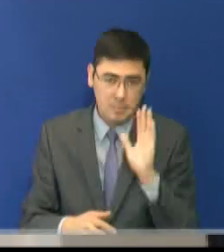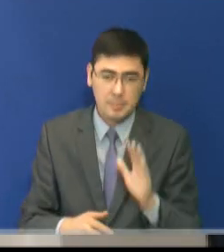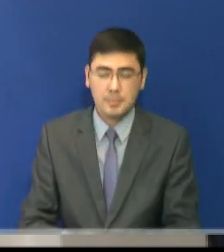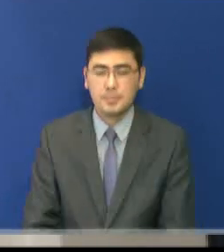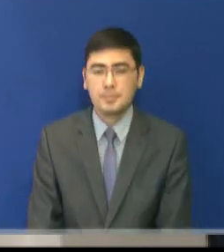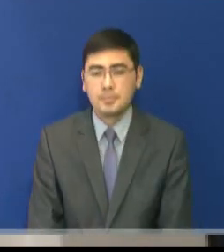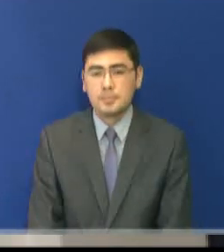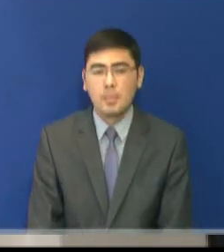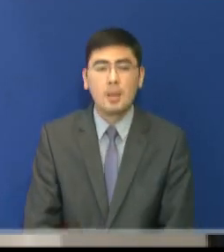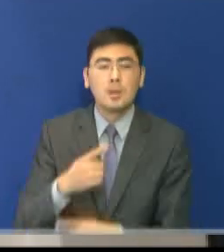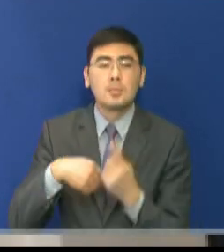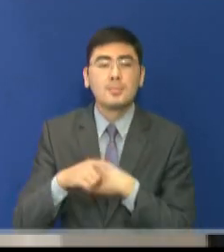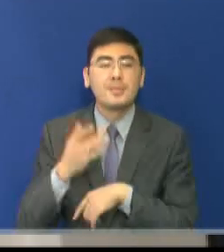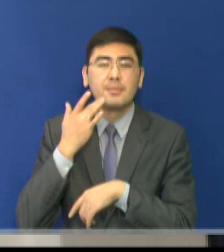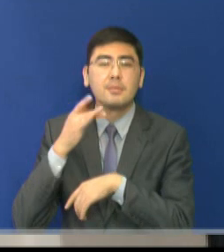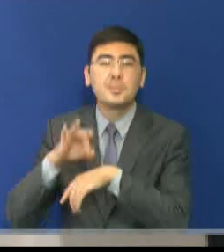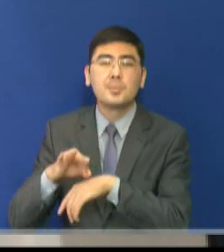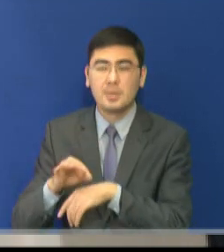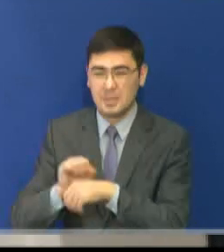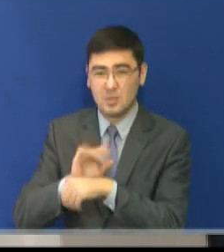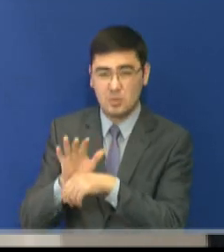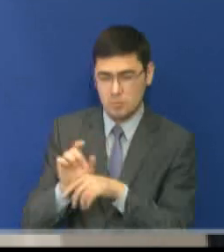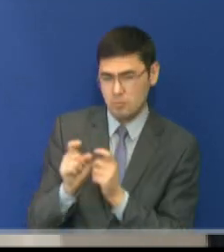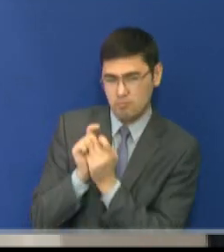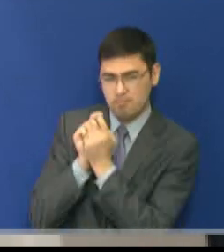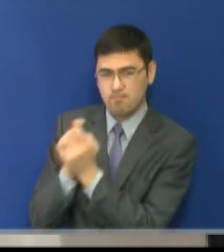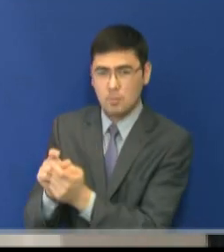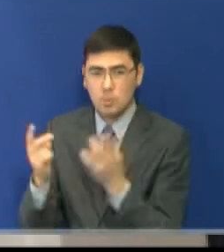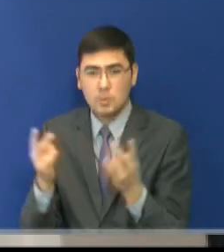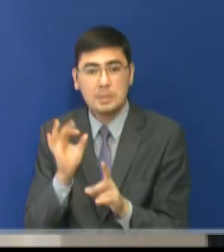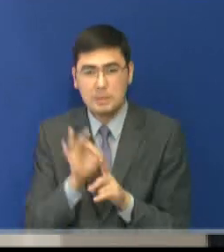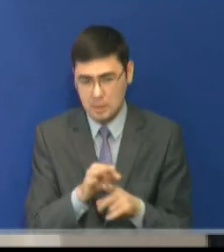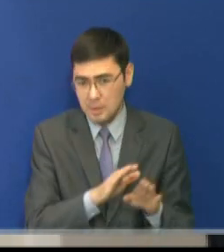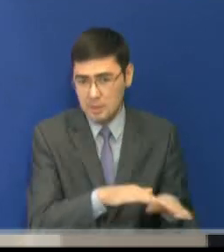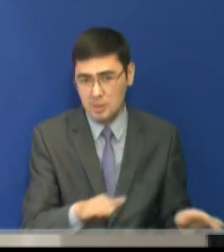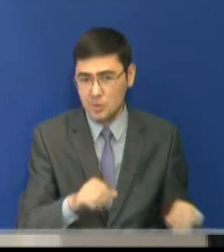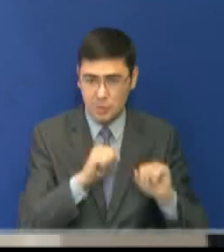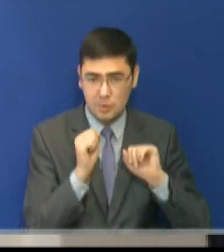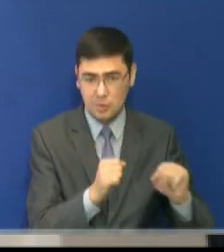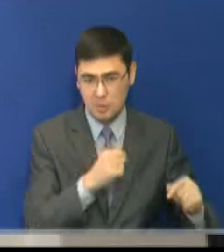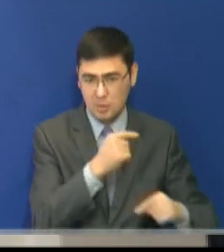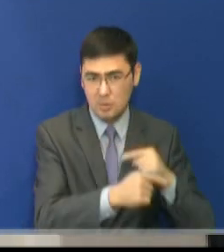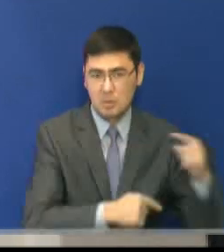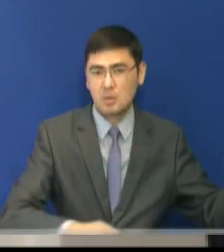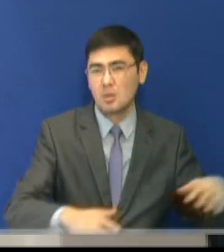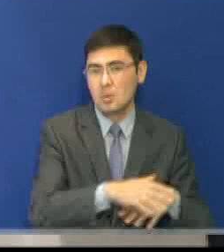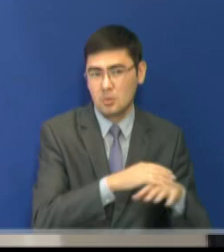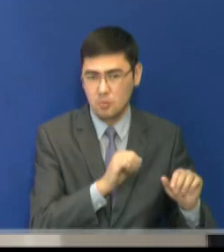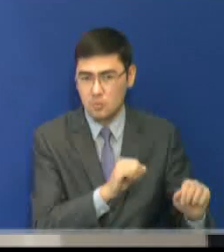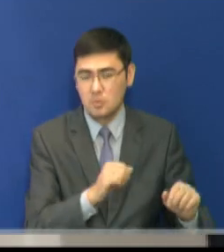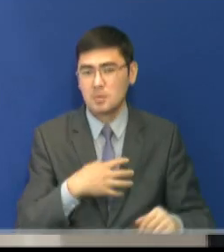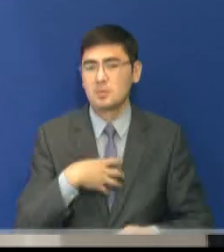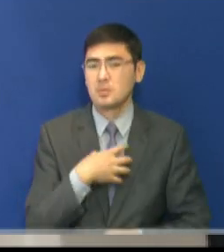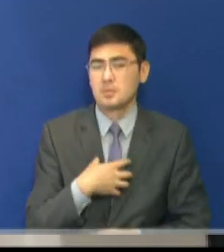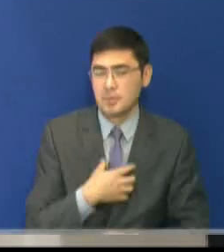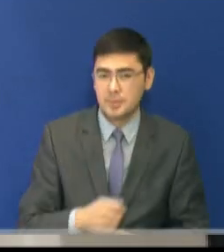забывать. Мы должны бороться с этим заболеванием ради будущего нашей страны, ради будущего нации. Ведь сплоченность, единство народа всегда уводит от